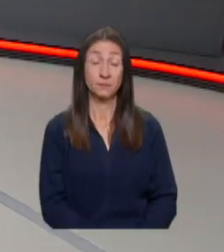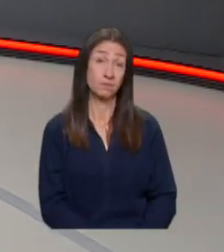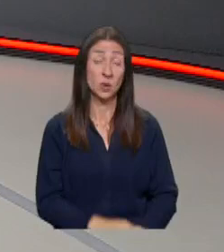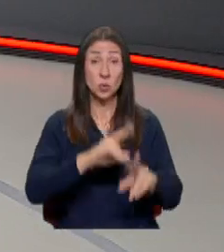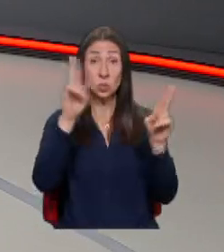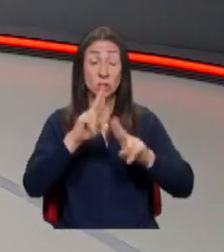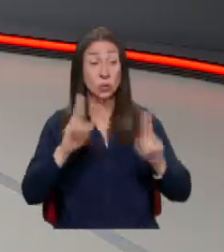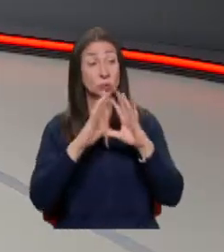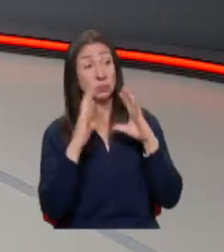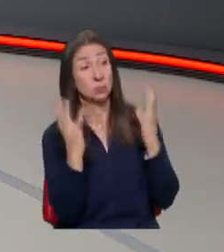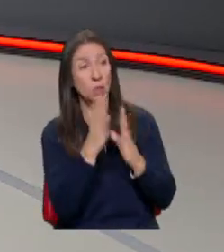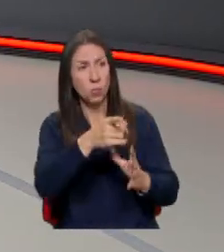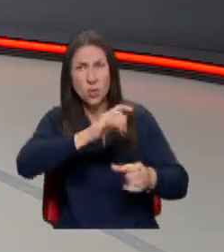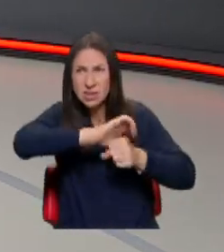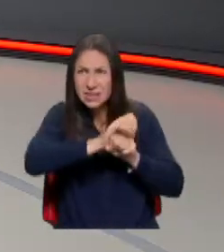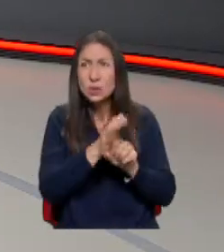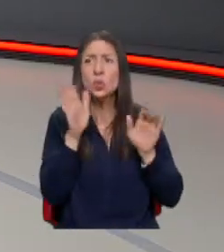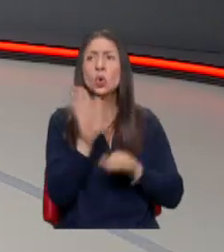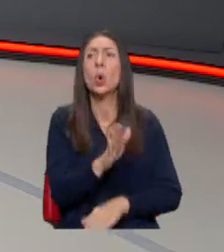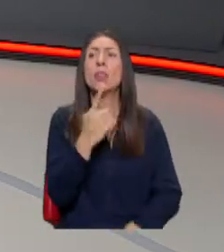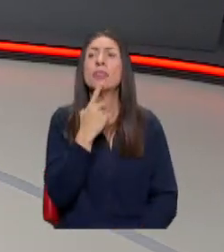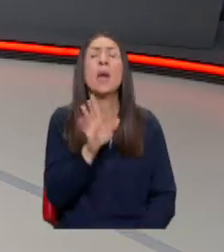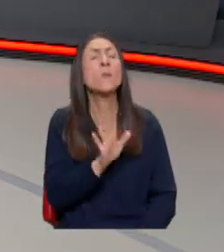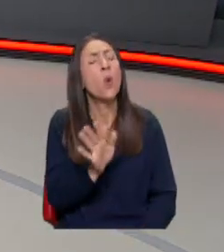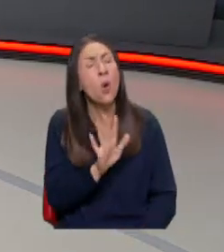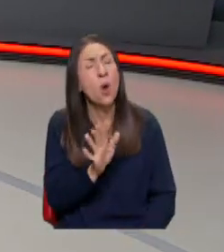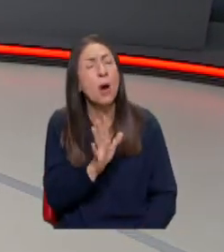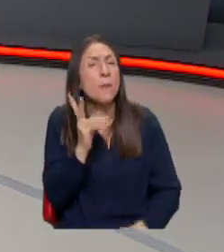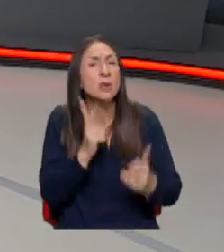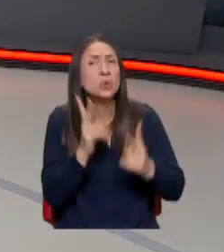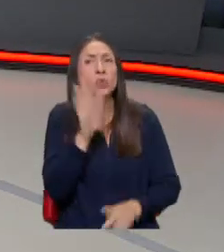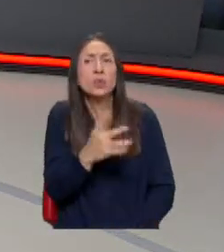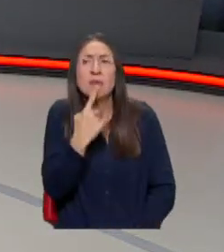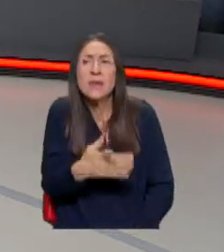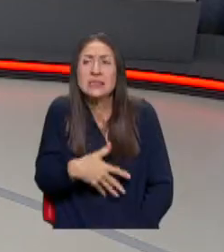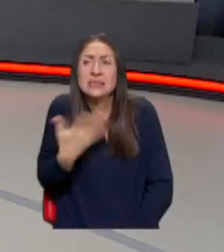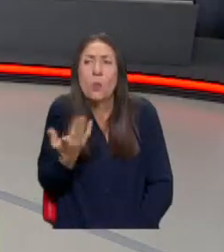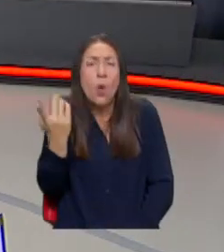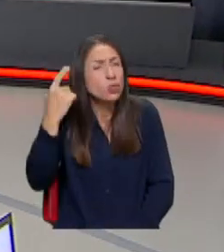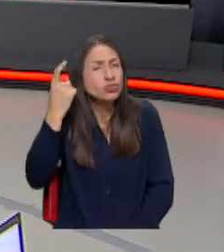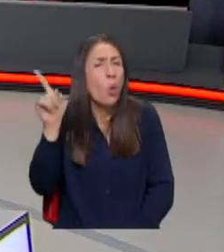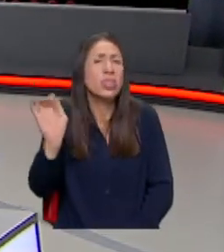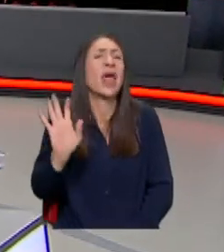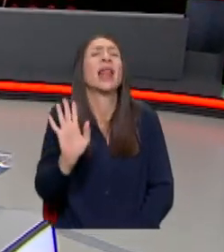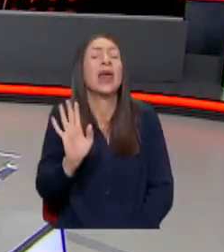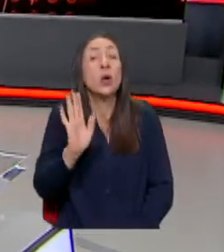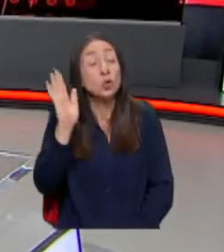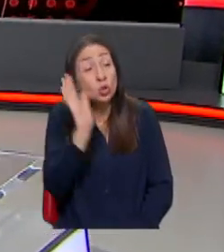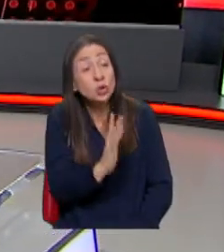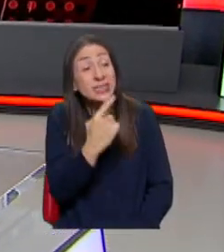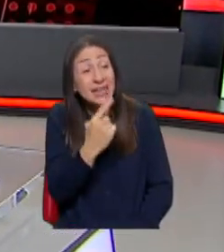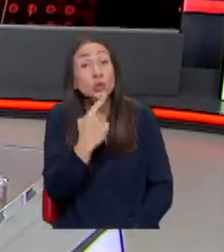Efendim, uluslararası camia bu vahşete dur diyemiyor. Kimisi zaten dur demek istemiyor, niyetleri o değil. Dur densin